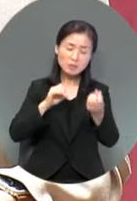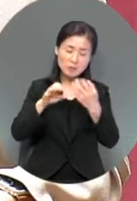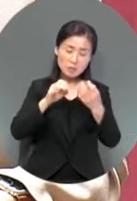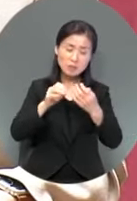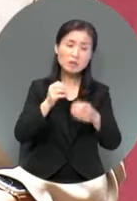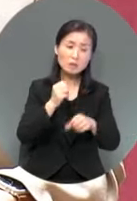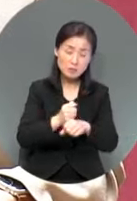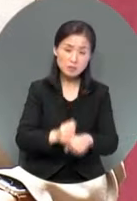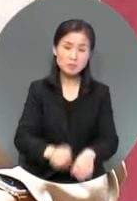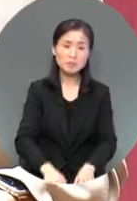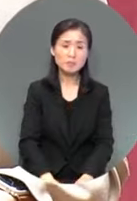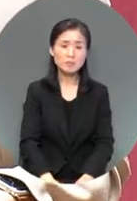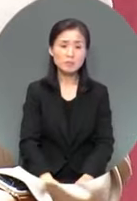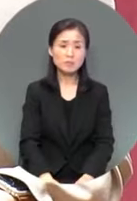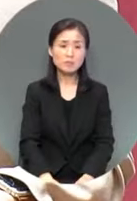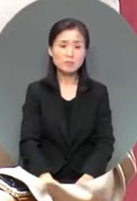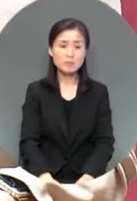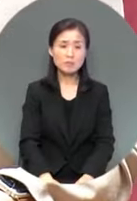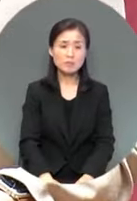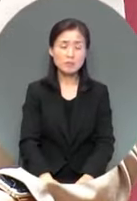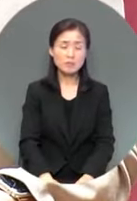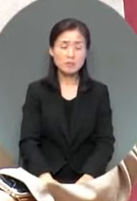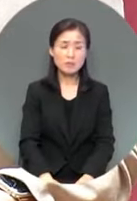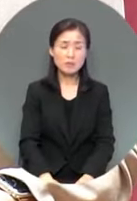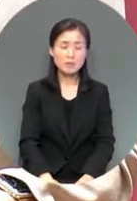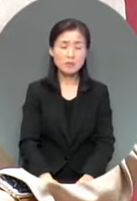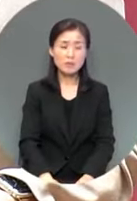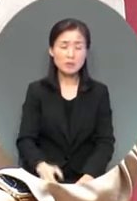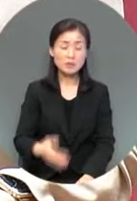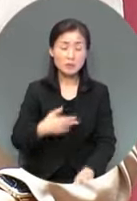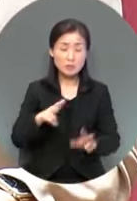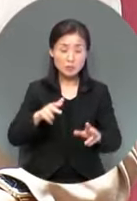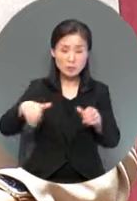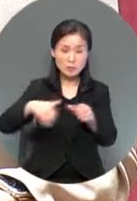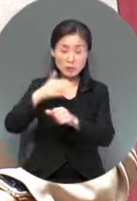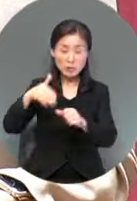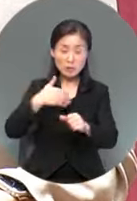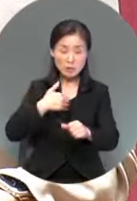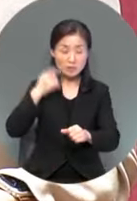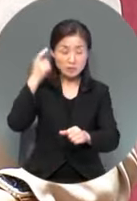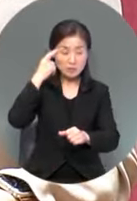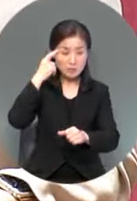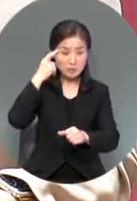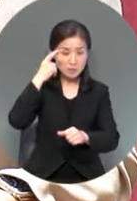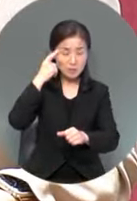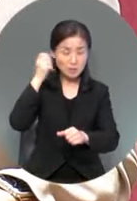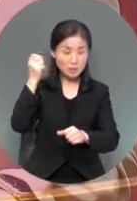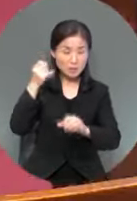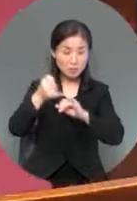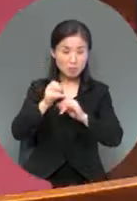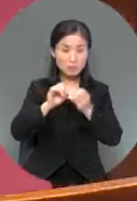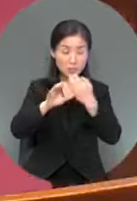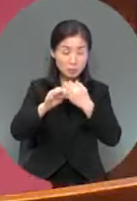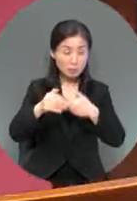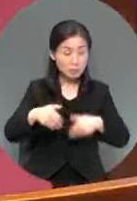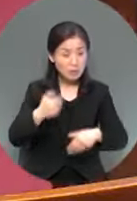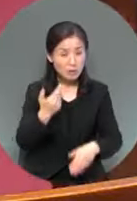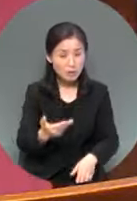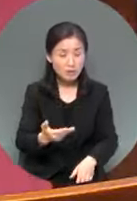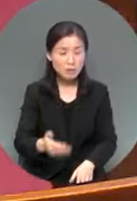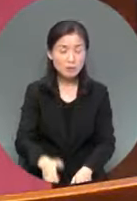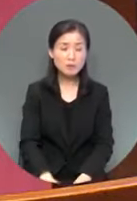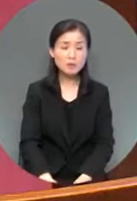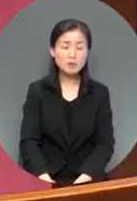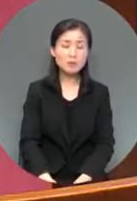동일하신 거죠. 네. 제가 구체적 사건에서 의견을 내란 말인가요? 알겠습니다. 총리님 일단 답변 감사드리고요. 아까